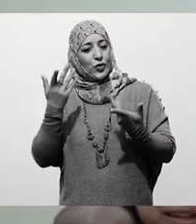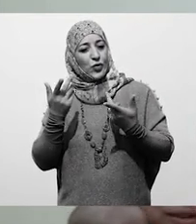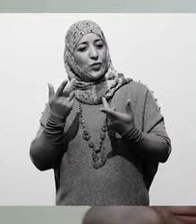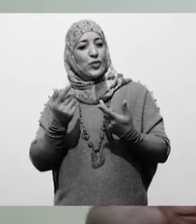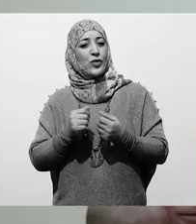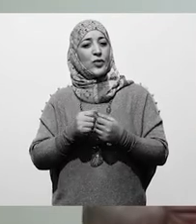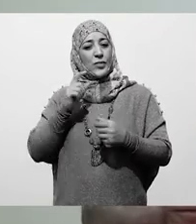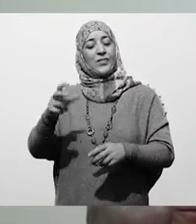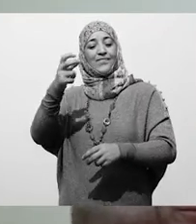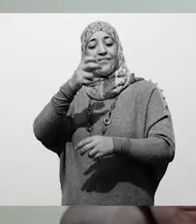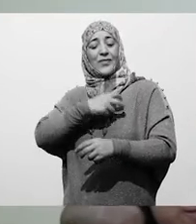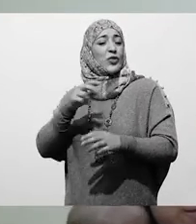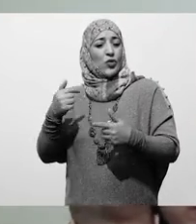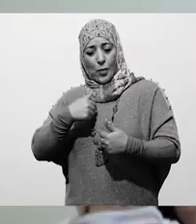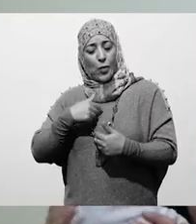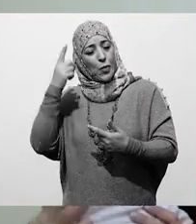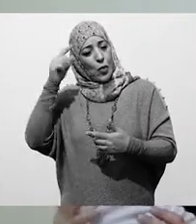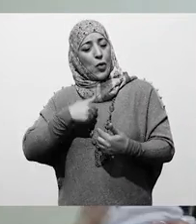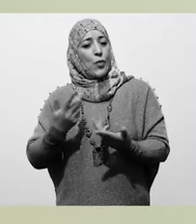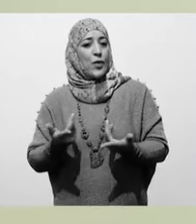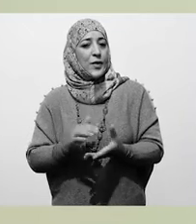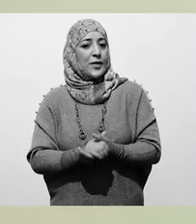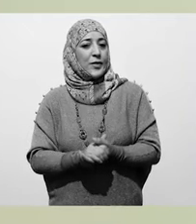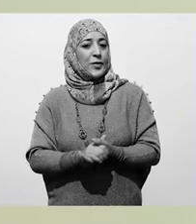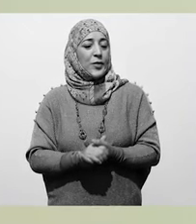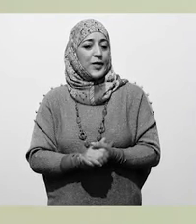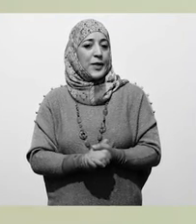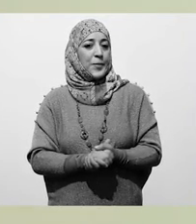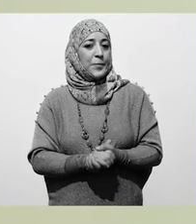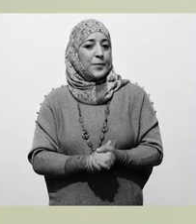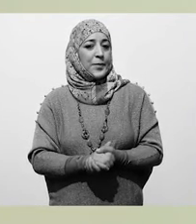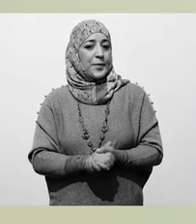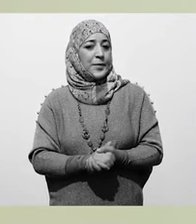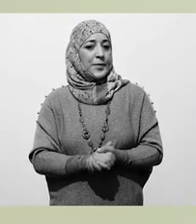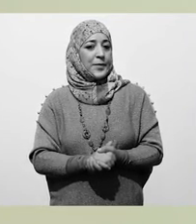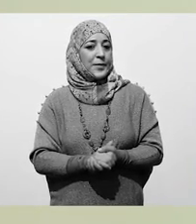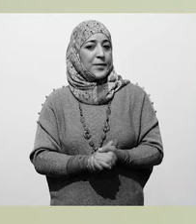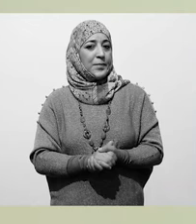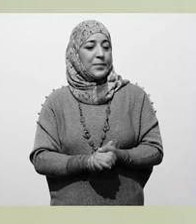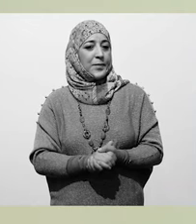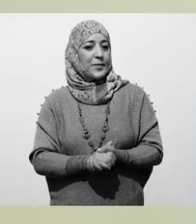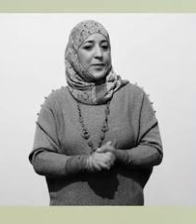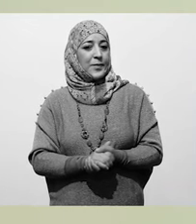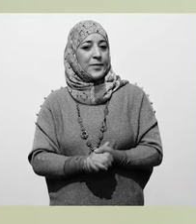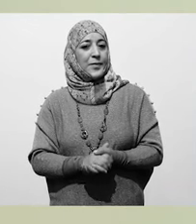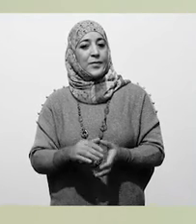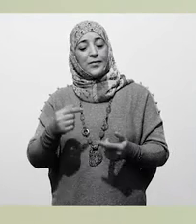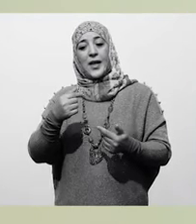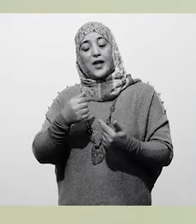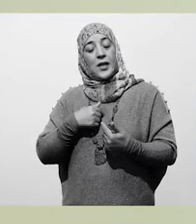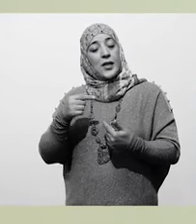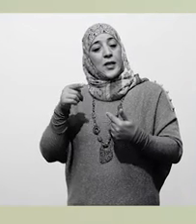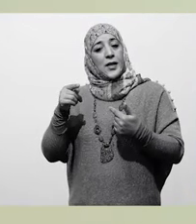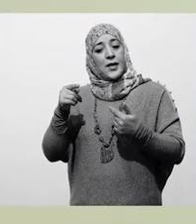problèmes psychomoteurs. C'était pas un choc pour moi. Plutôt, j'étais, comment dire,